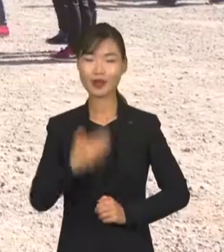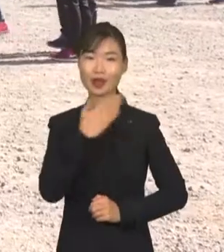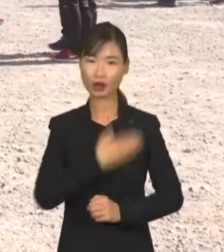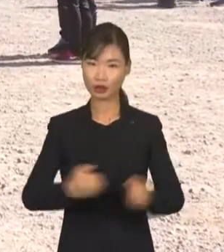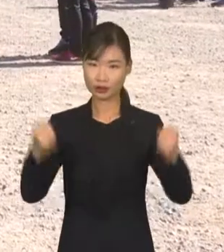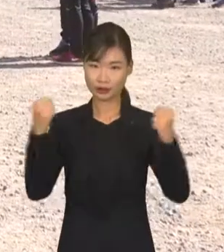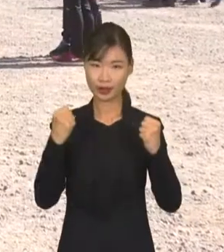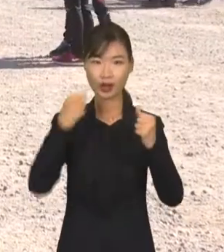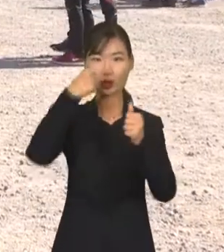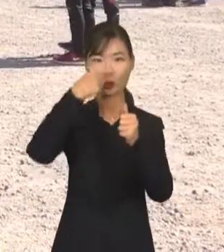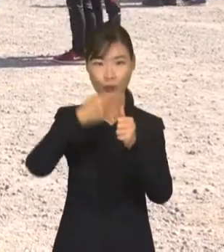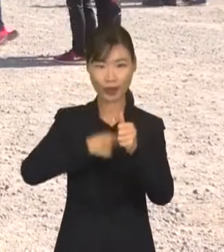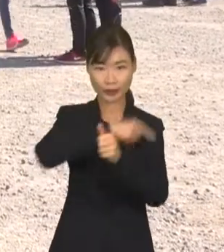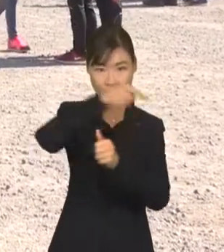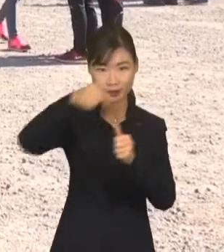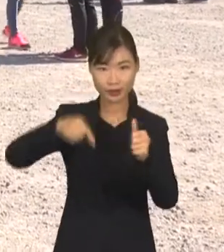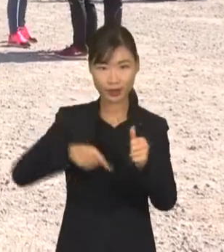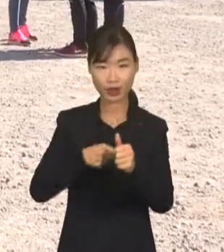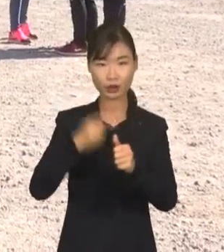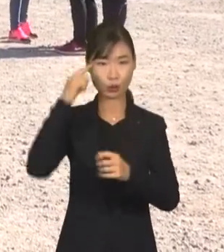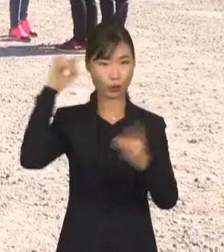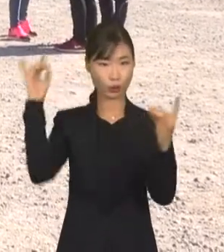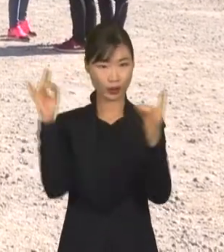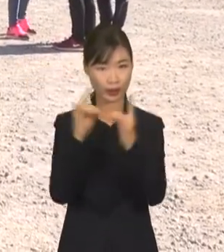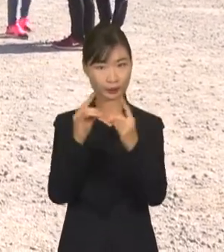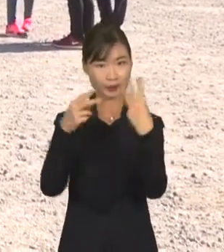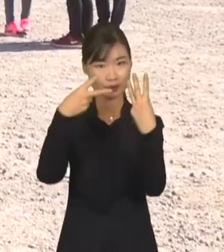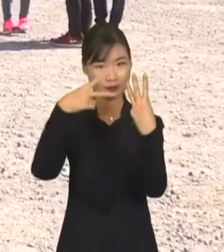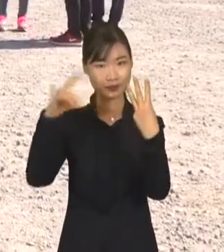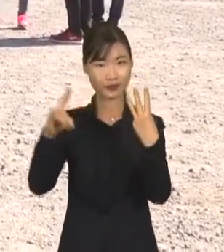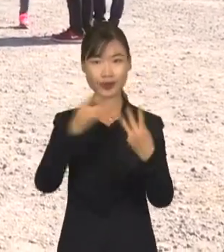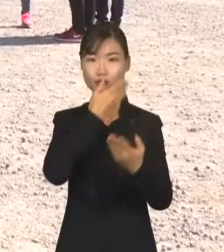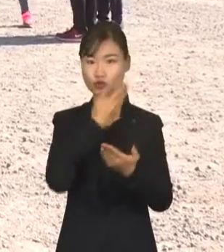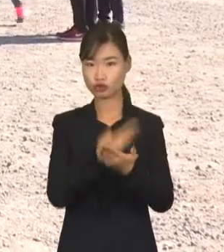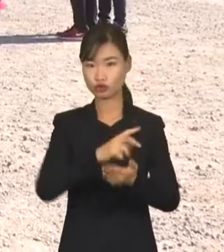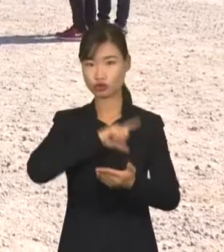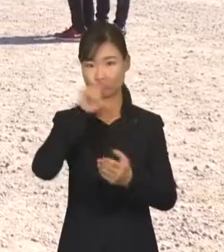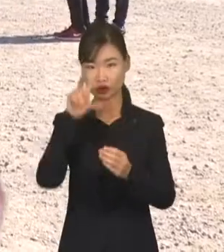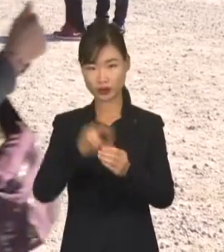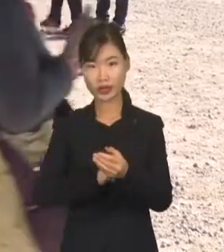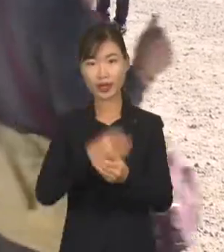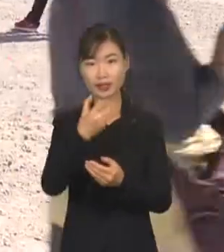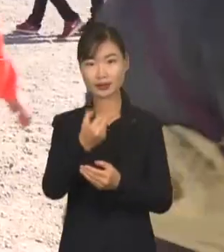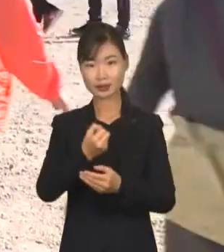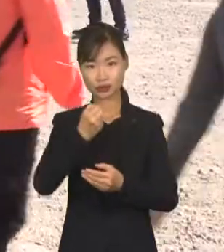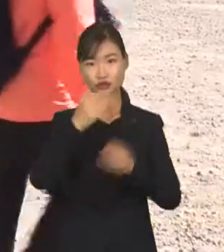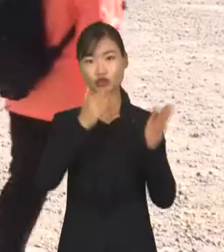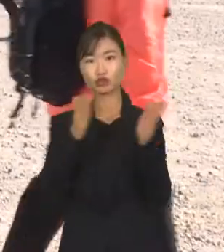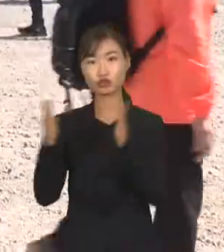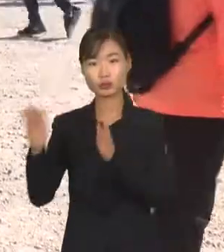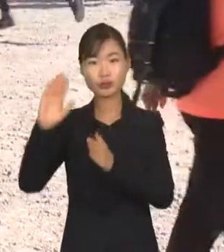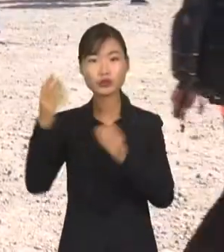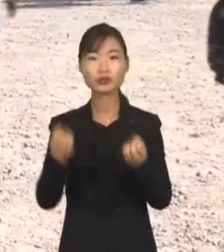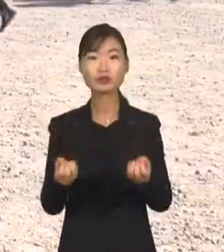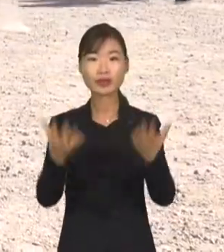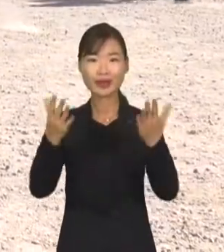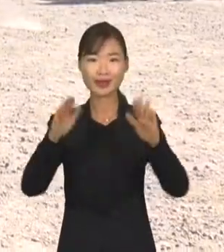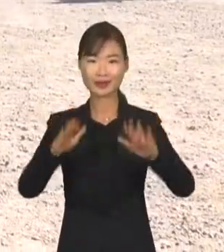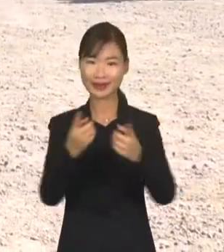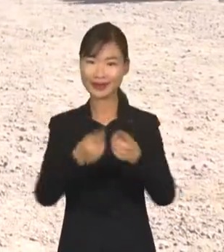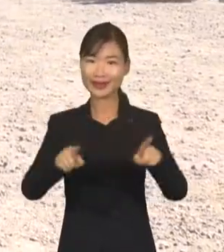건강, 환경, 공감이라는 3대 가치화를 준비한 남양주 슬롤라이프 대회. 오늘 함께해 보신 소감